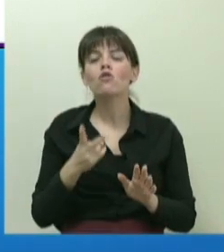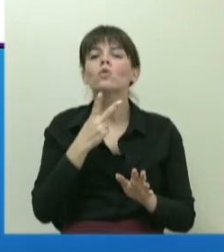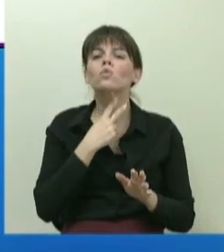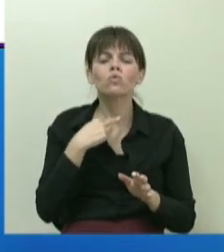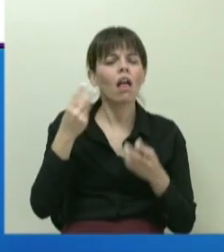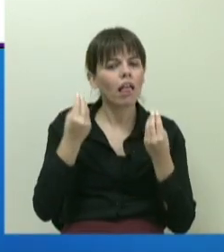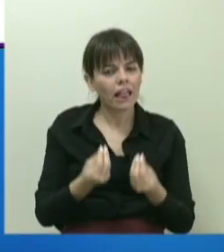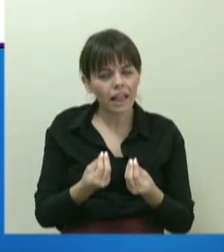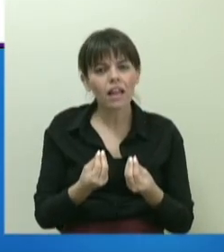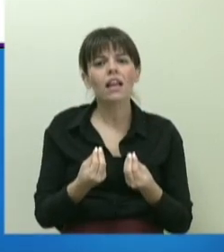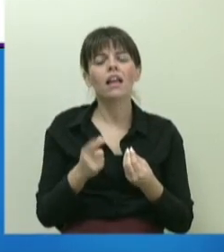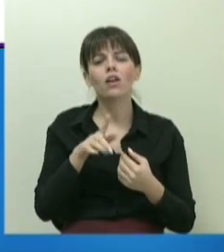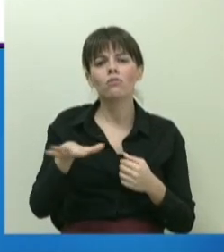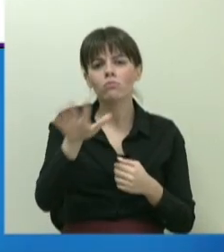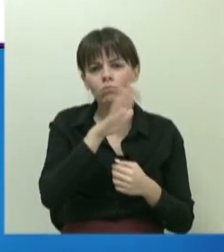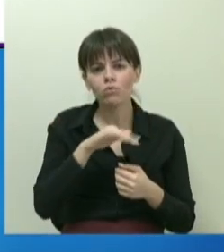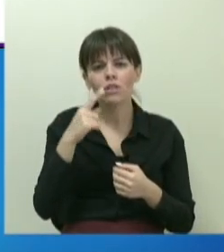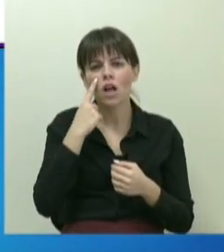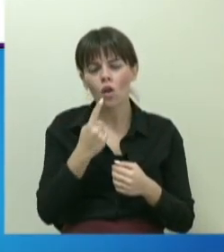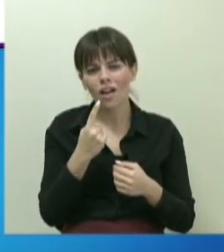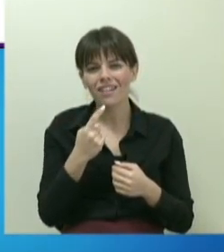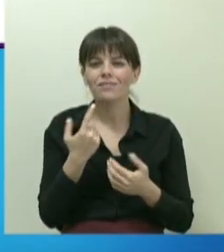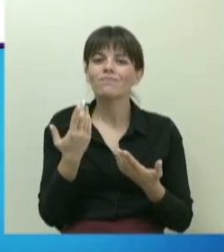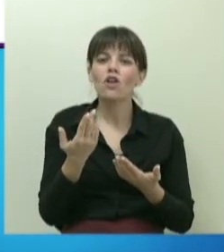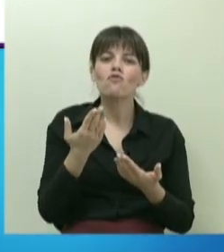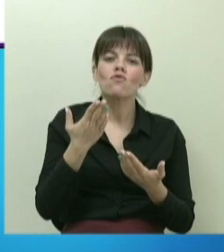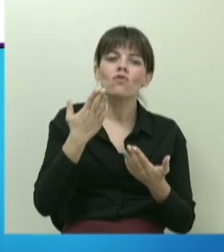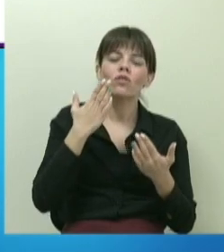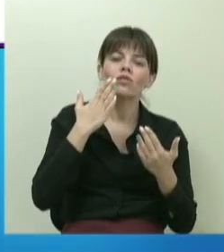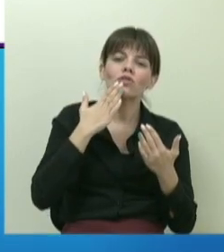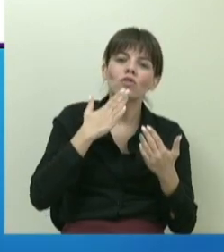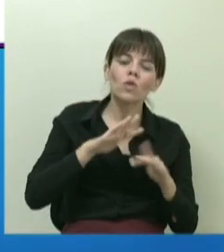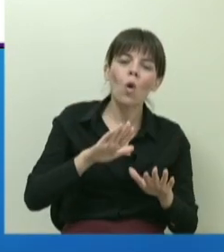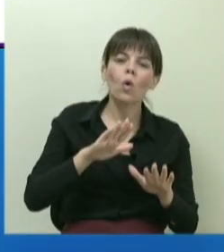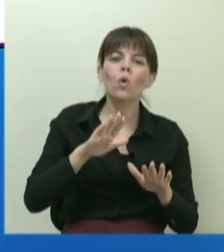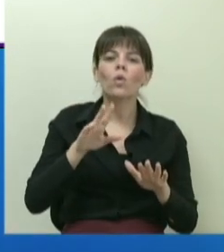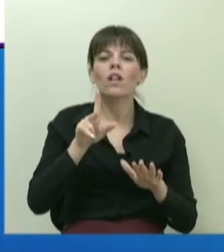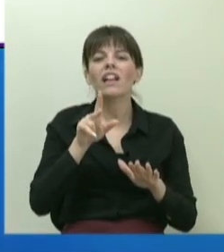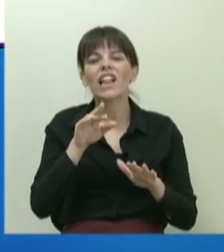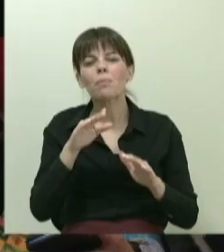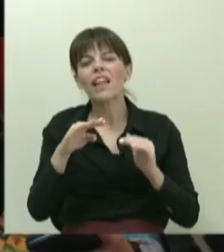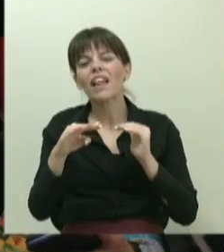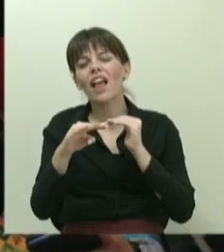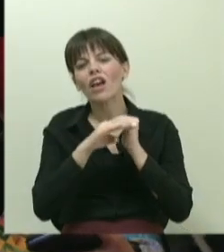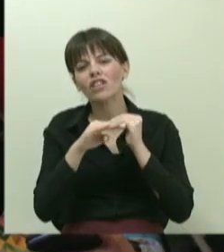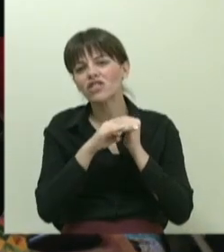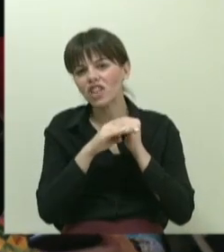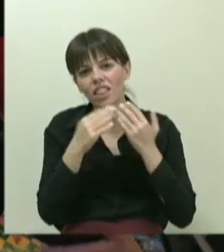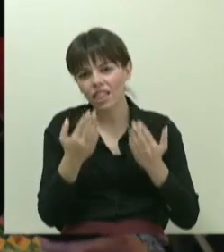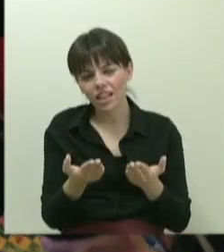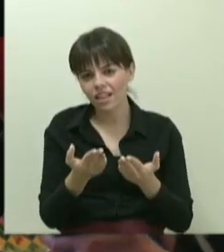Rusya'da da iyi. Bunlar, deyimimi bağışlayın, yoklukta birlikler, yoklukta eşitlikler.